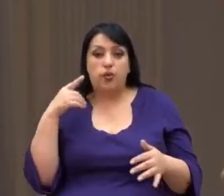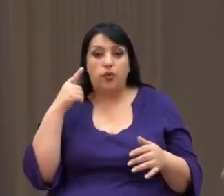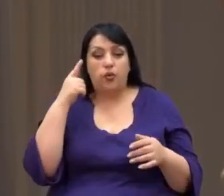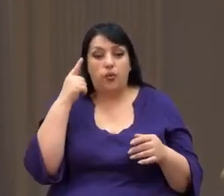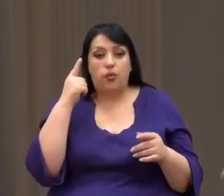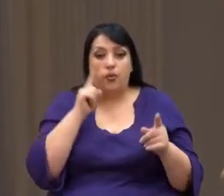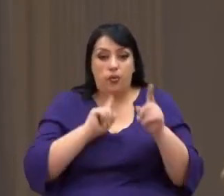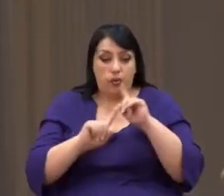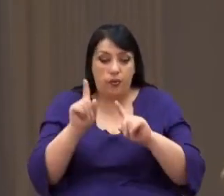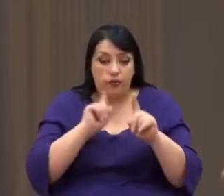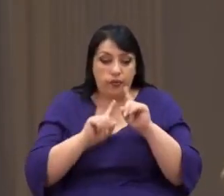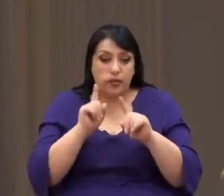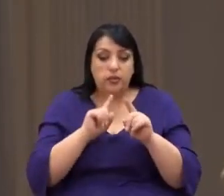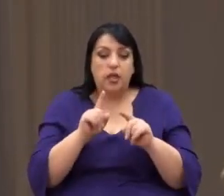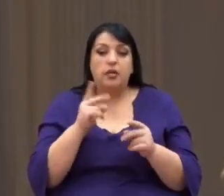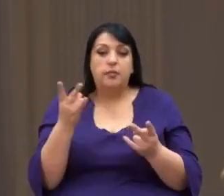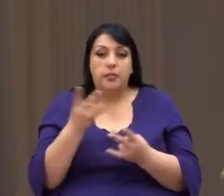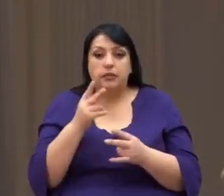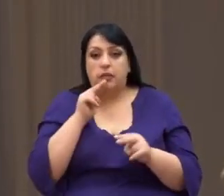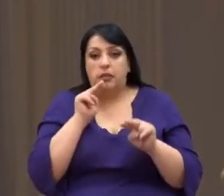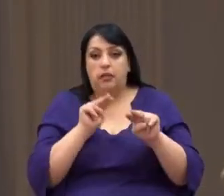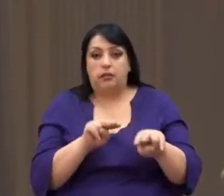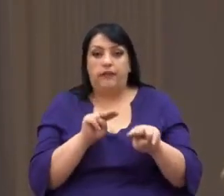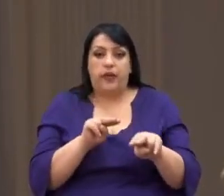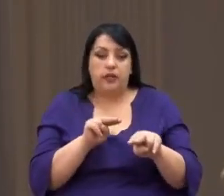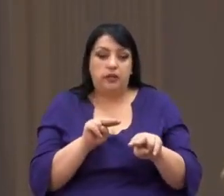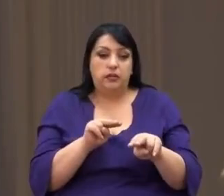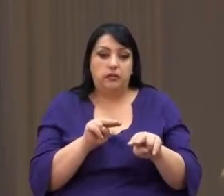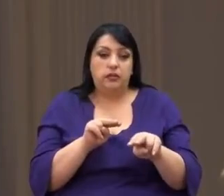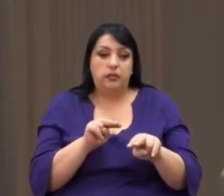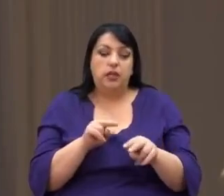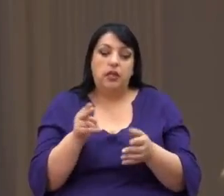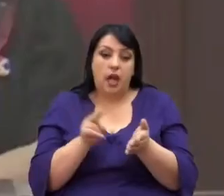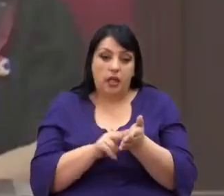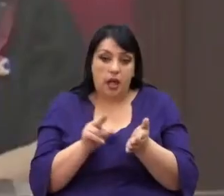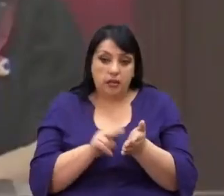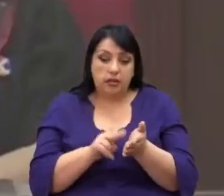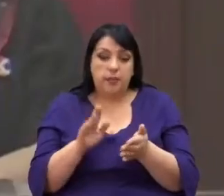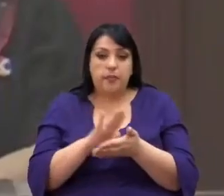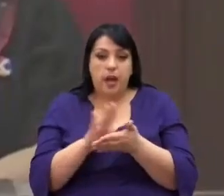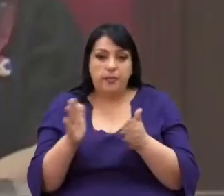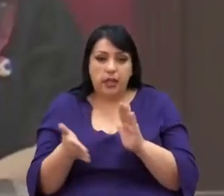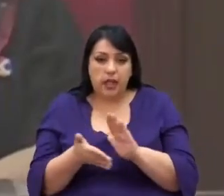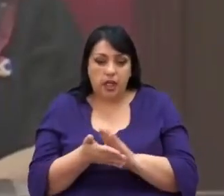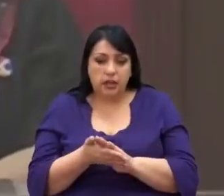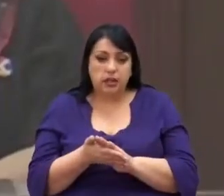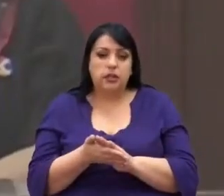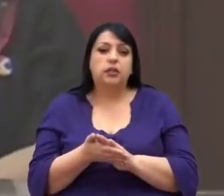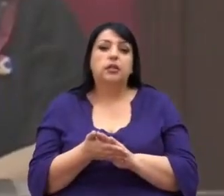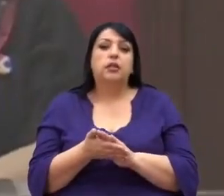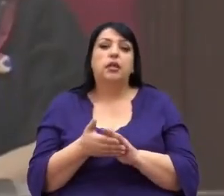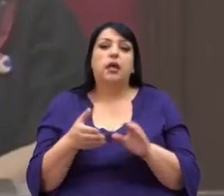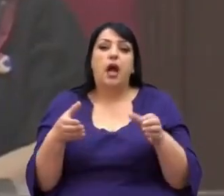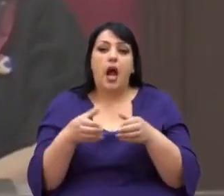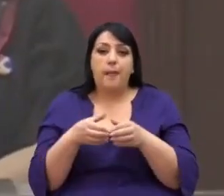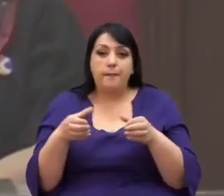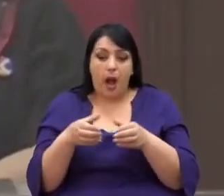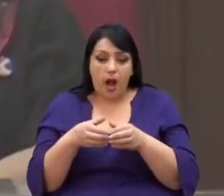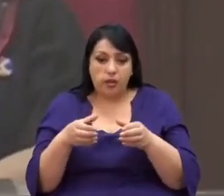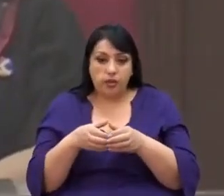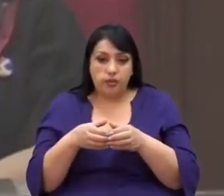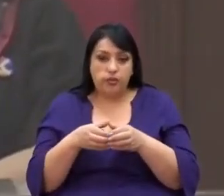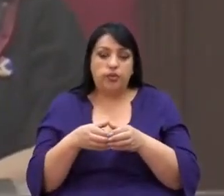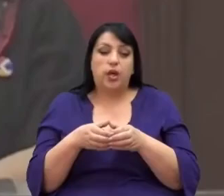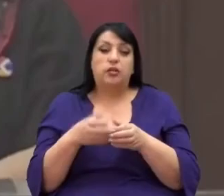ուժերի հետևողական աշխատանքը տվյալ դեպքում քաղաքացիական պայմանագիր խմբակցության, եթե